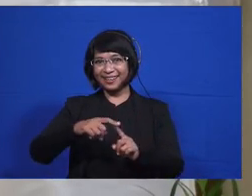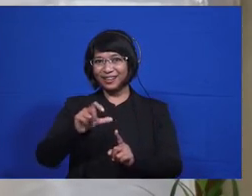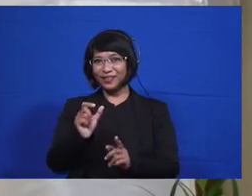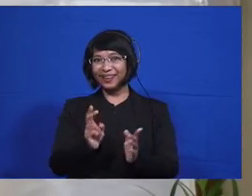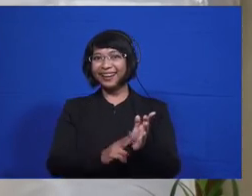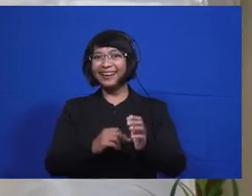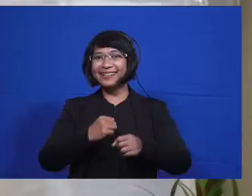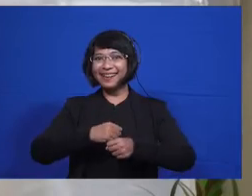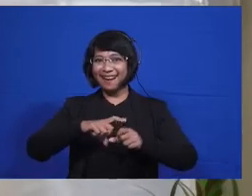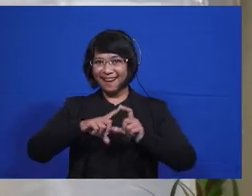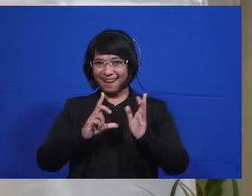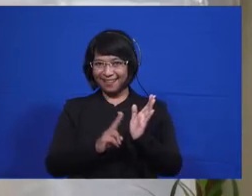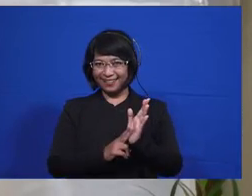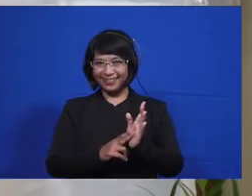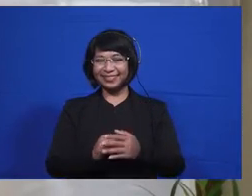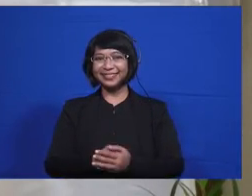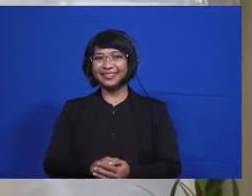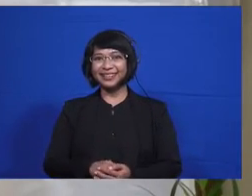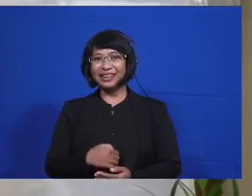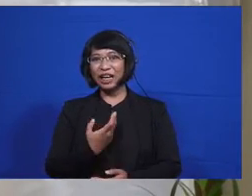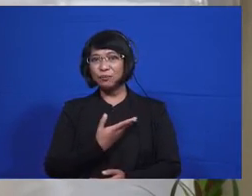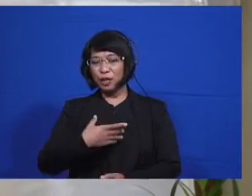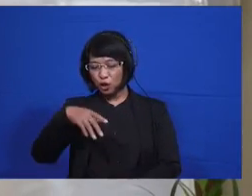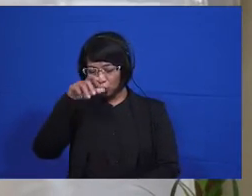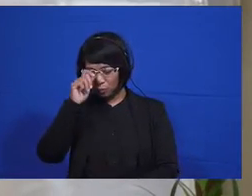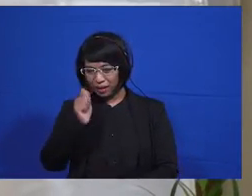Yang kami hormati para Romo,